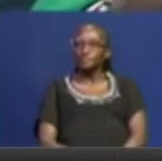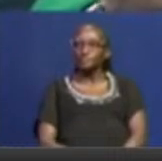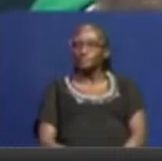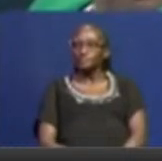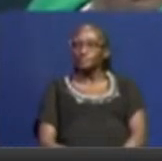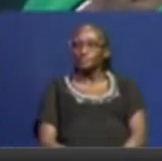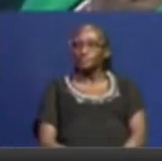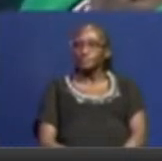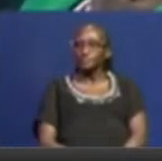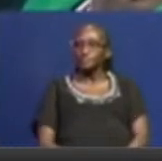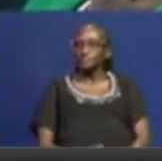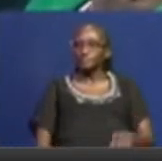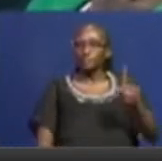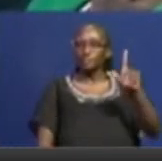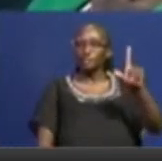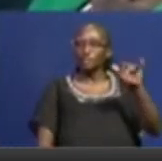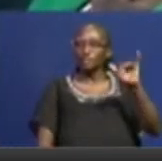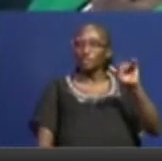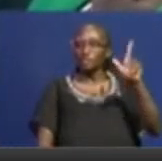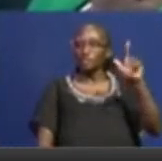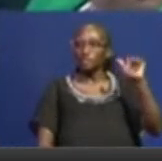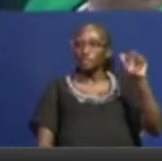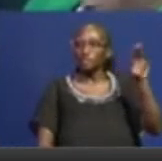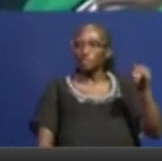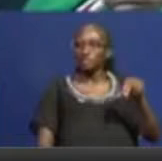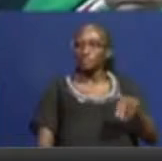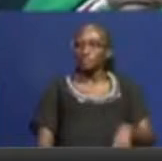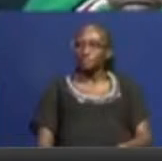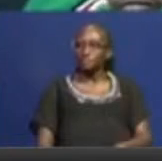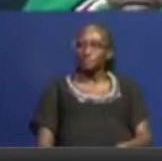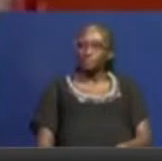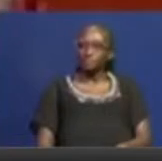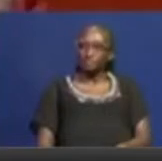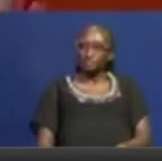Rangwe Lilian Achiengogo.